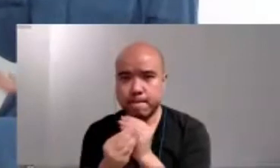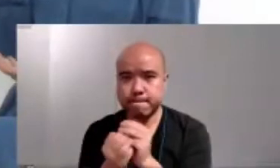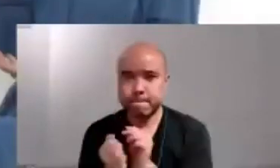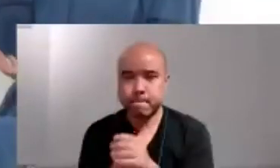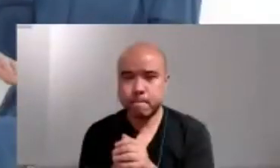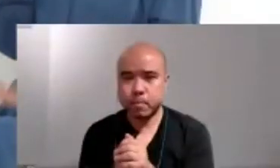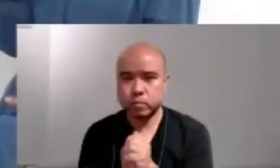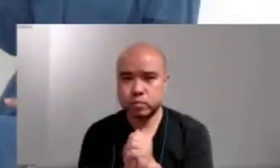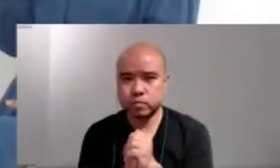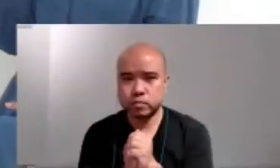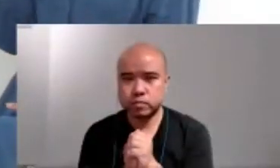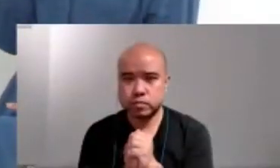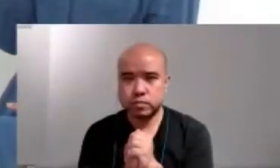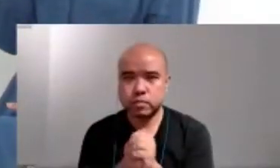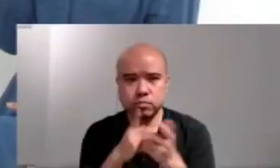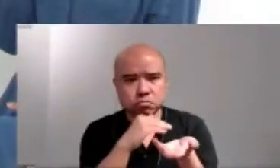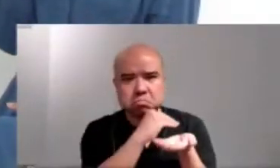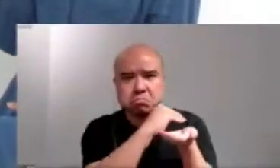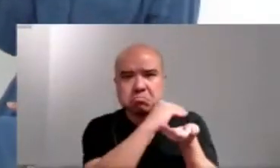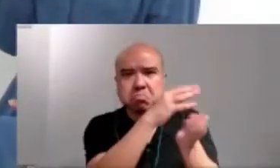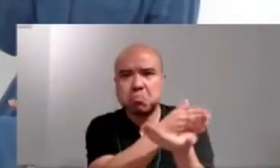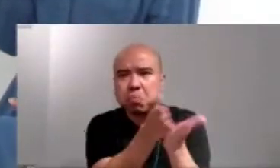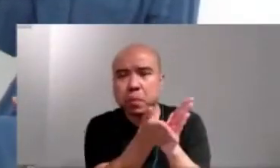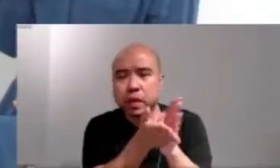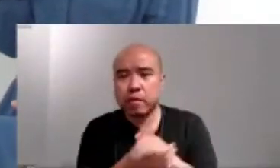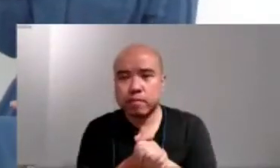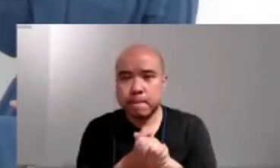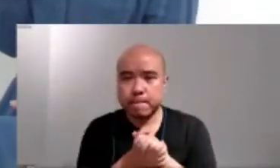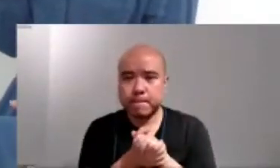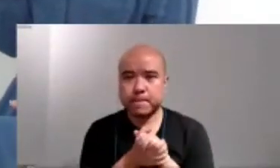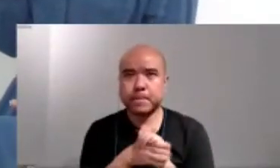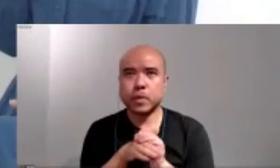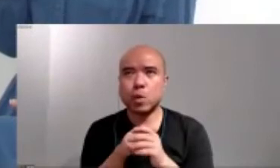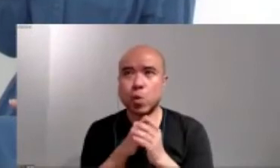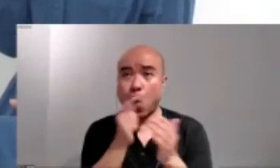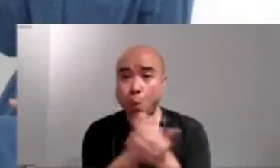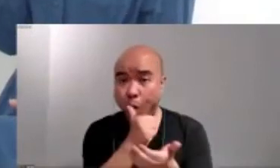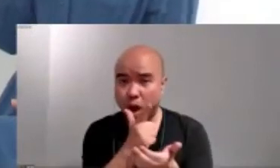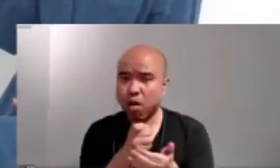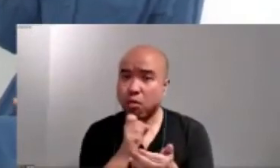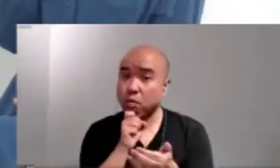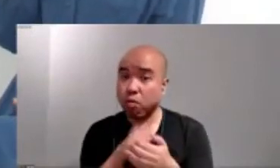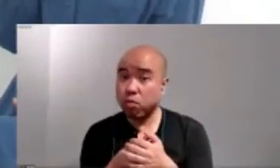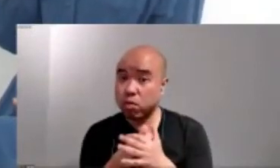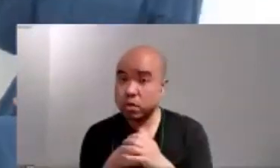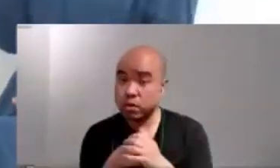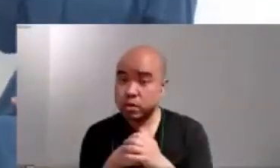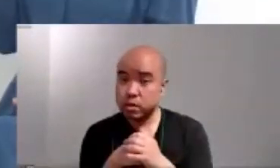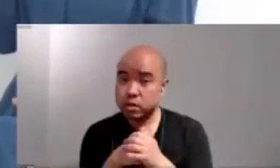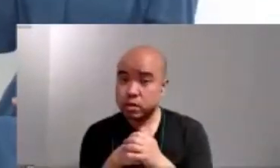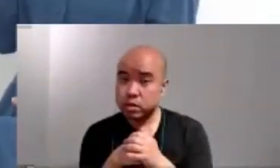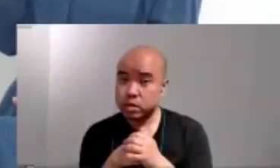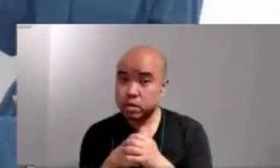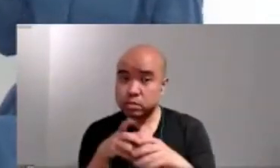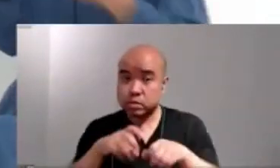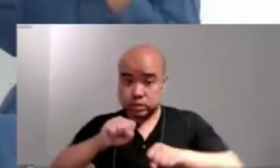物件會出現嘅，例如我哋發覺啲好貴重嘅嘢都會有人拎嚟咯，例如係一個單車啦，